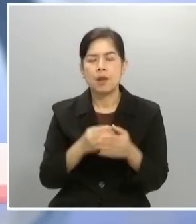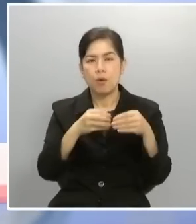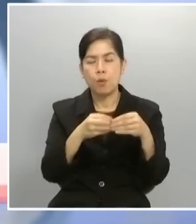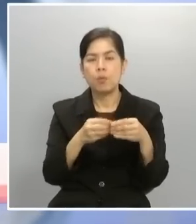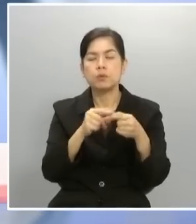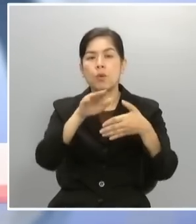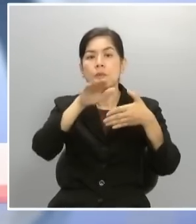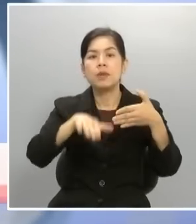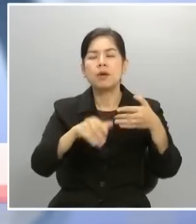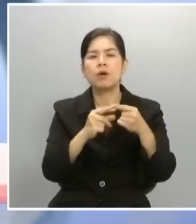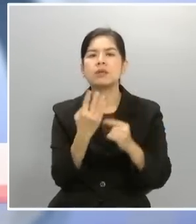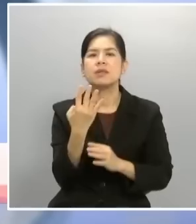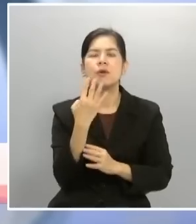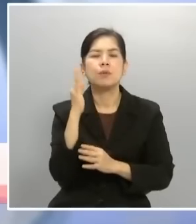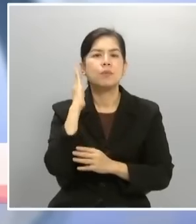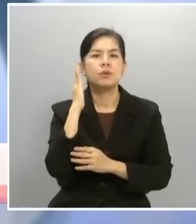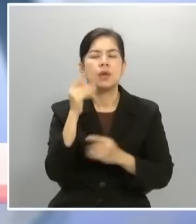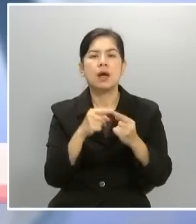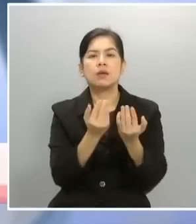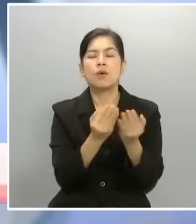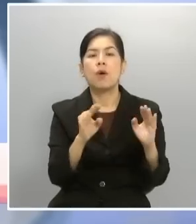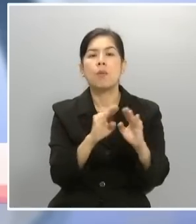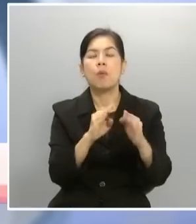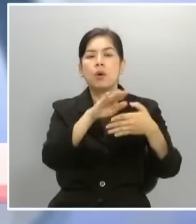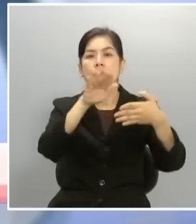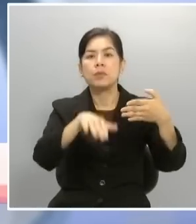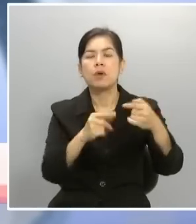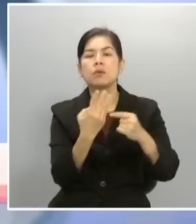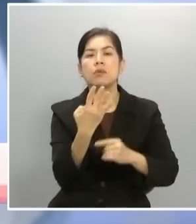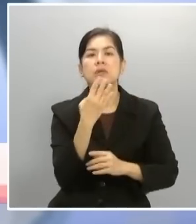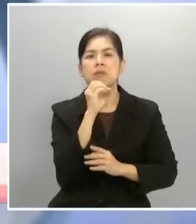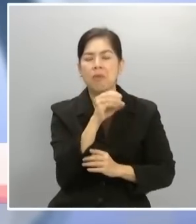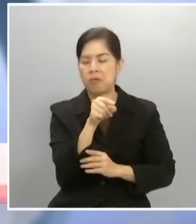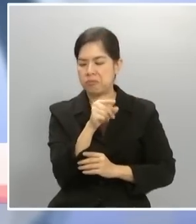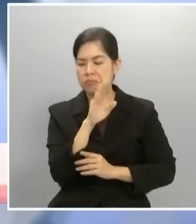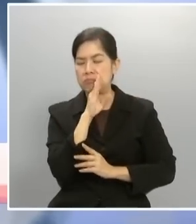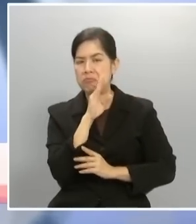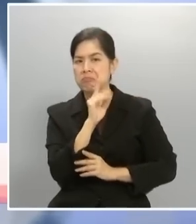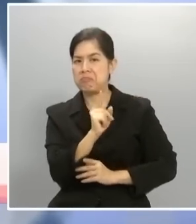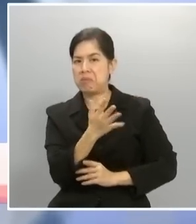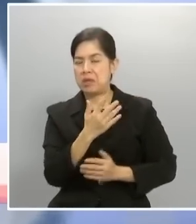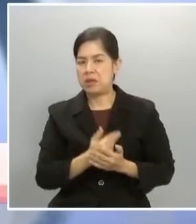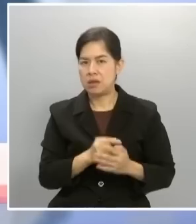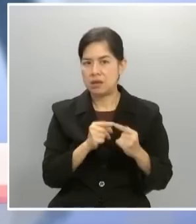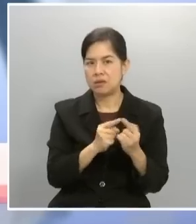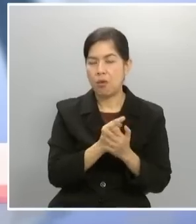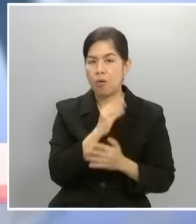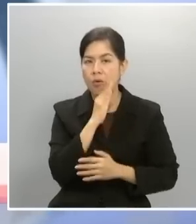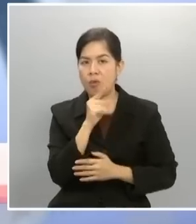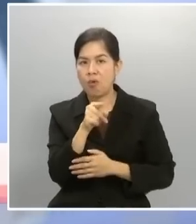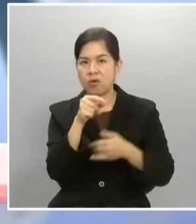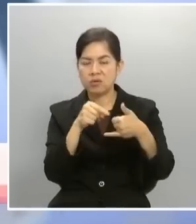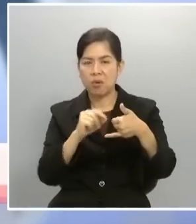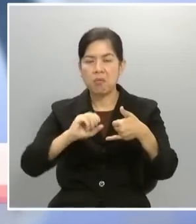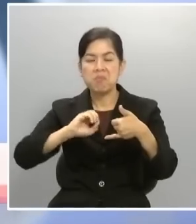นั้นพี่น้องกลับมาบอกว่าไม่จริงคุณเบนซ์ไม่เคยทำร้ายร่างกายคุณดิวอื